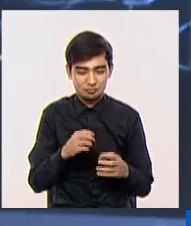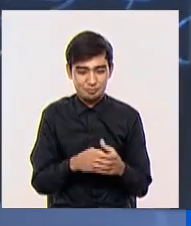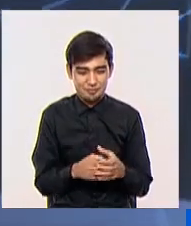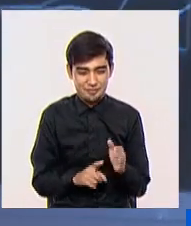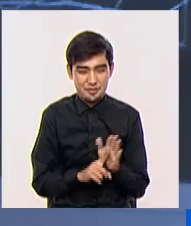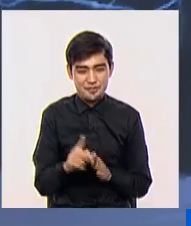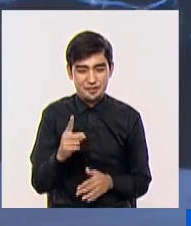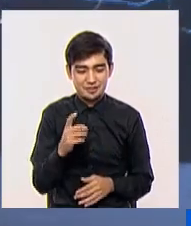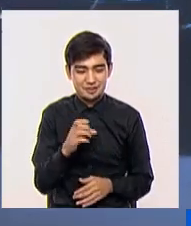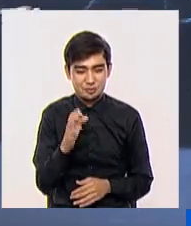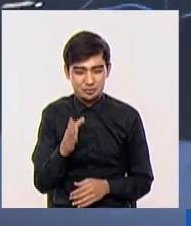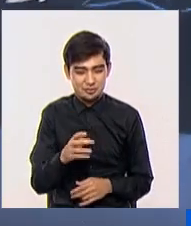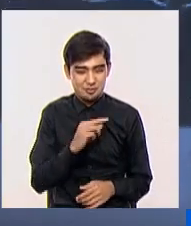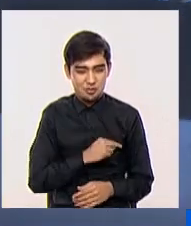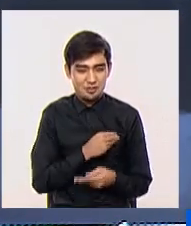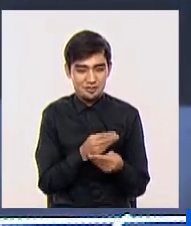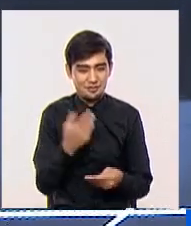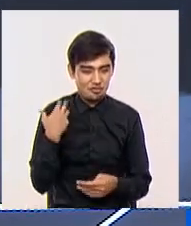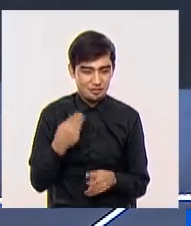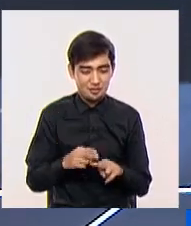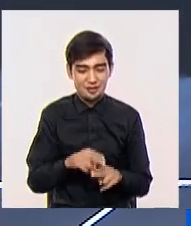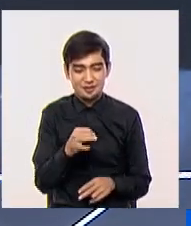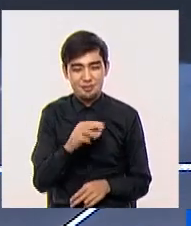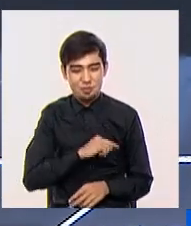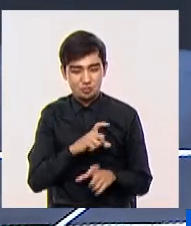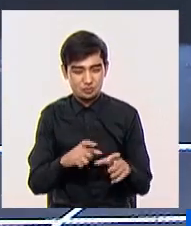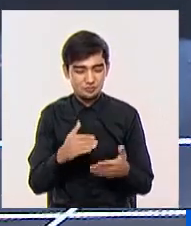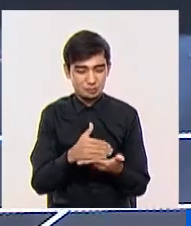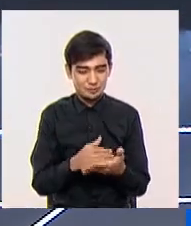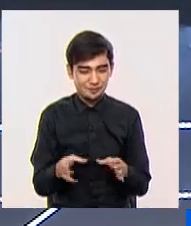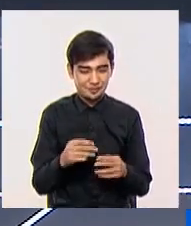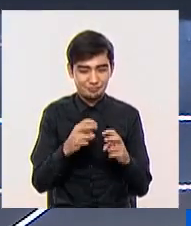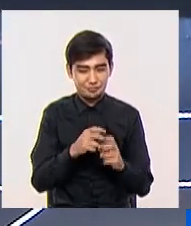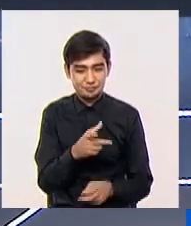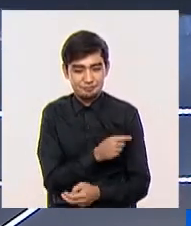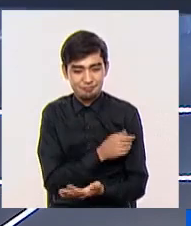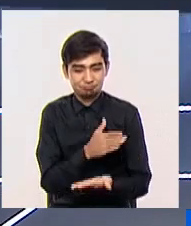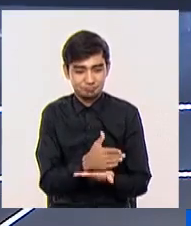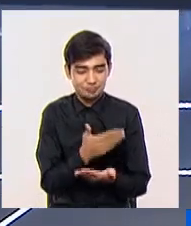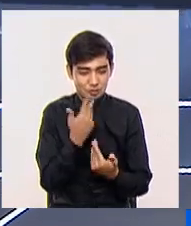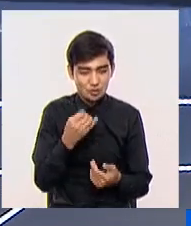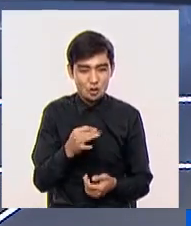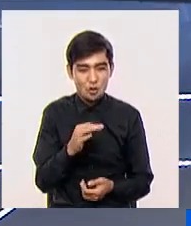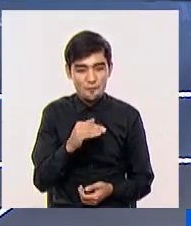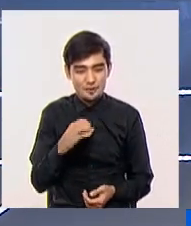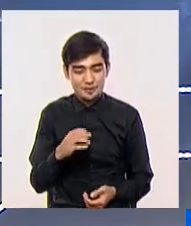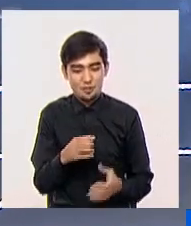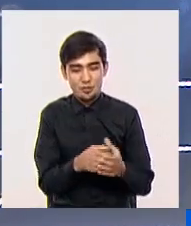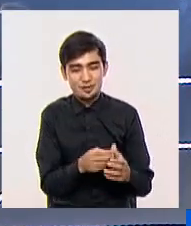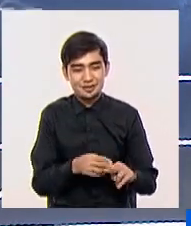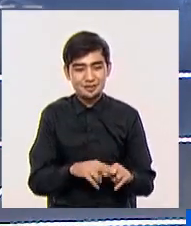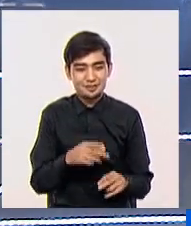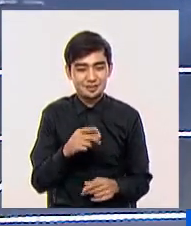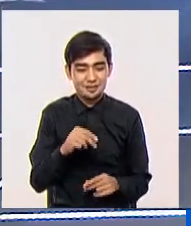начнут проверять работодателей на предмет вакцинации сотрудников. В первую очередь инспекция нагрянет в офисы компаний, где работают